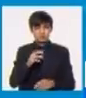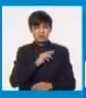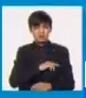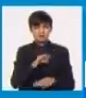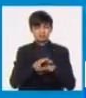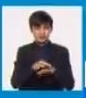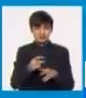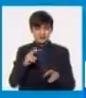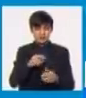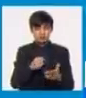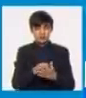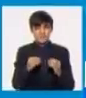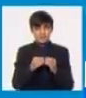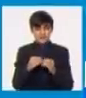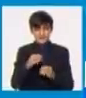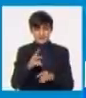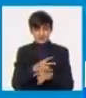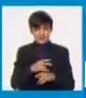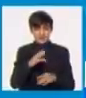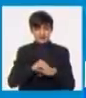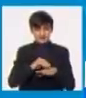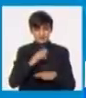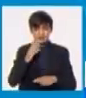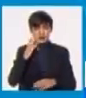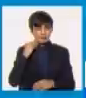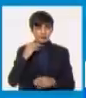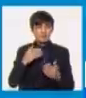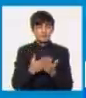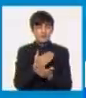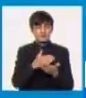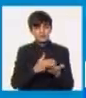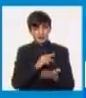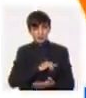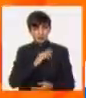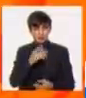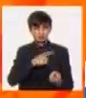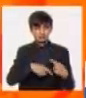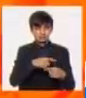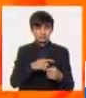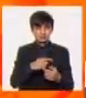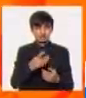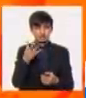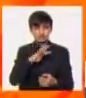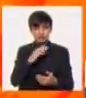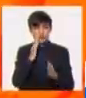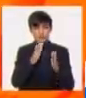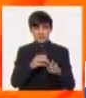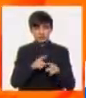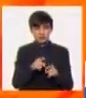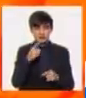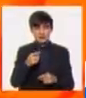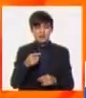продлена до 10 вечера. Между тем, в Алматы с понедельника возобновят работу предприятия только по четырем направлениям.